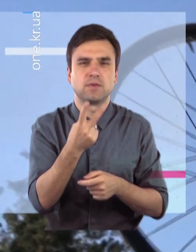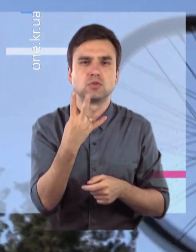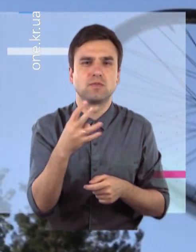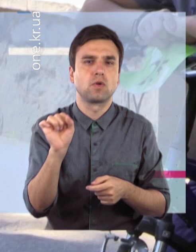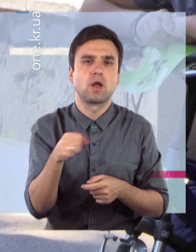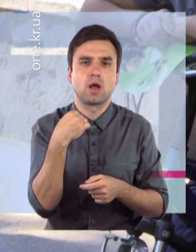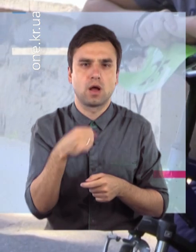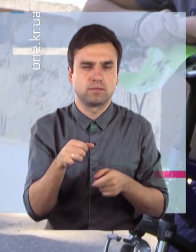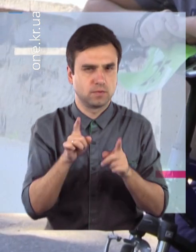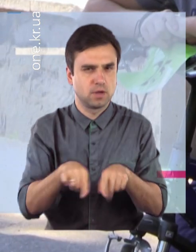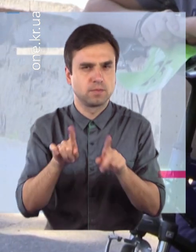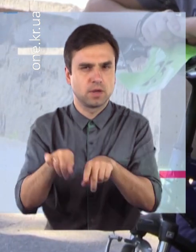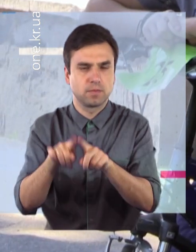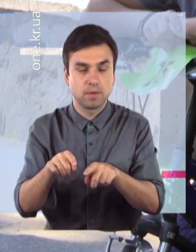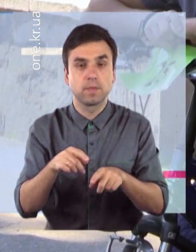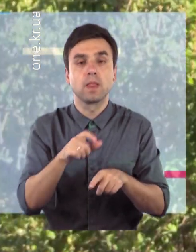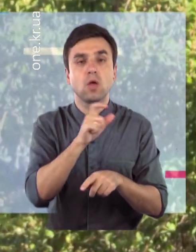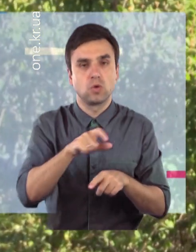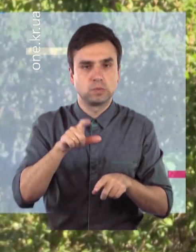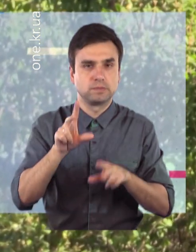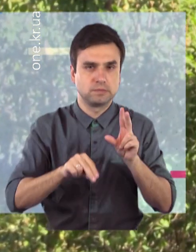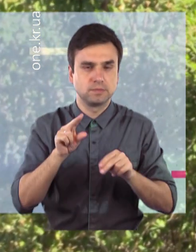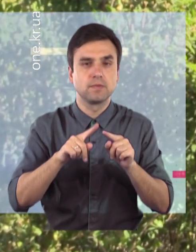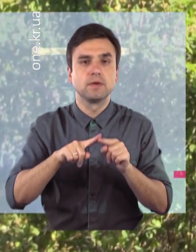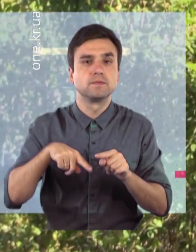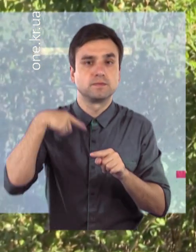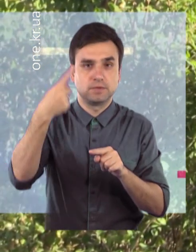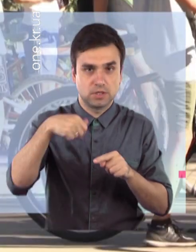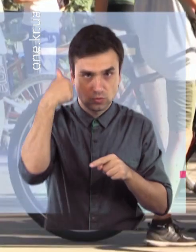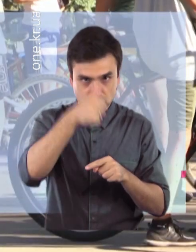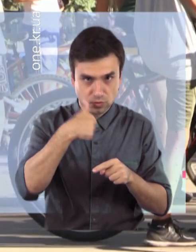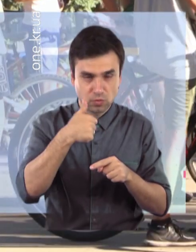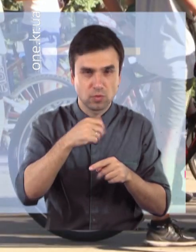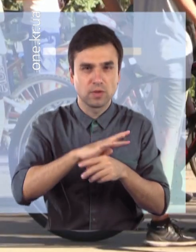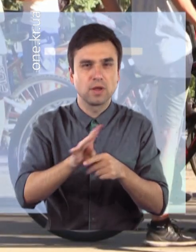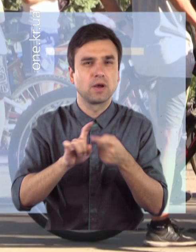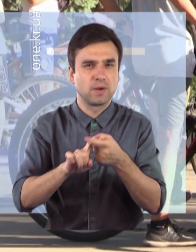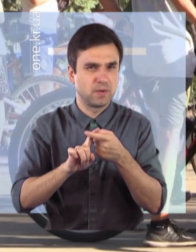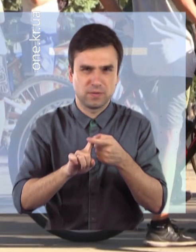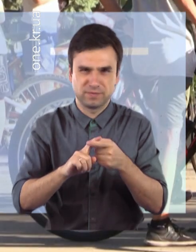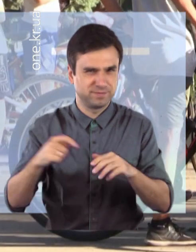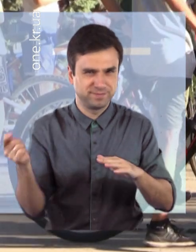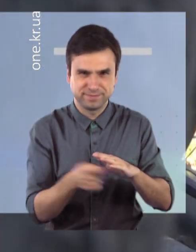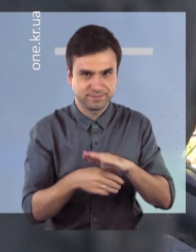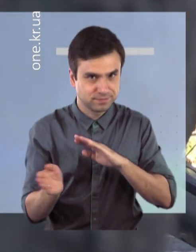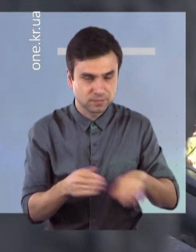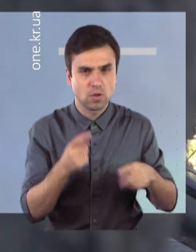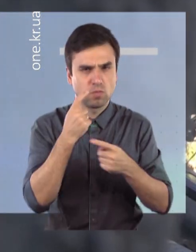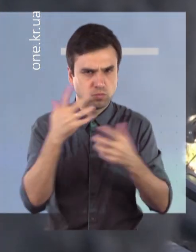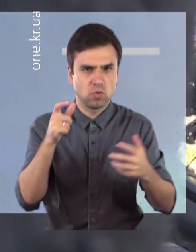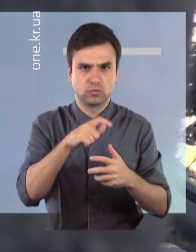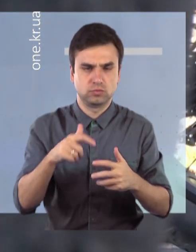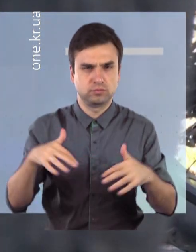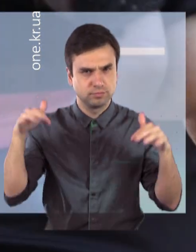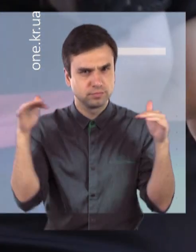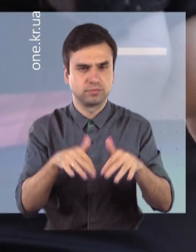України. Інгульчани сподіваються, що вже наступного року зможуть без карантинних обмежень зібрати більшу кількість учасників, аби поборотись за перше